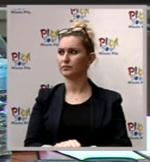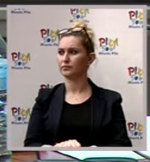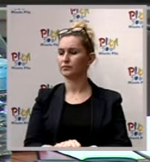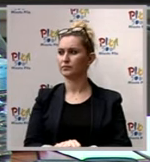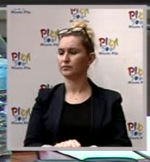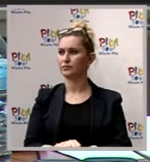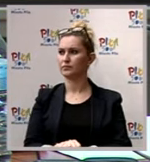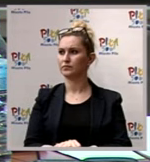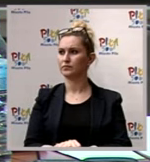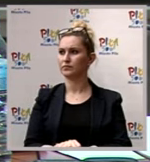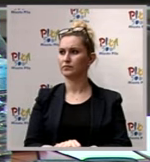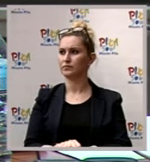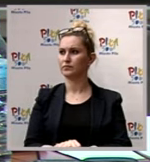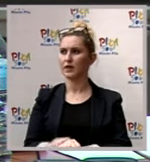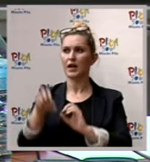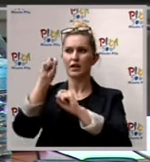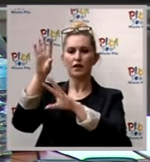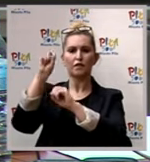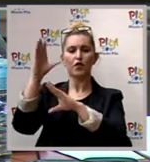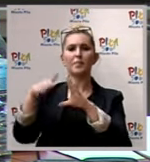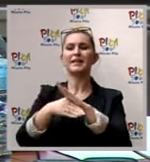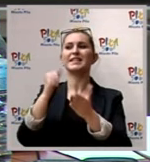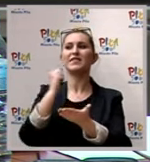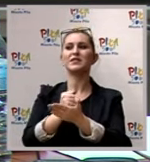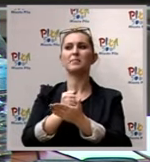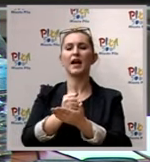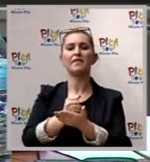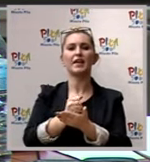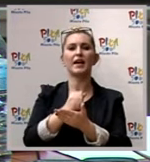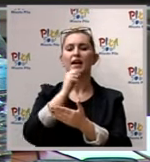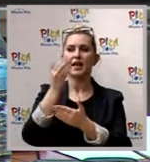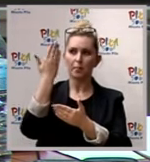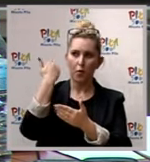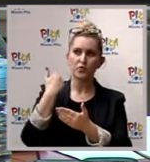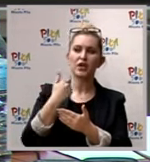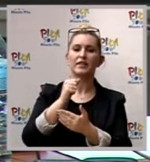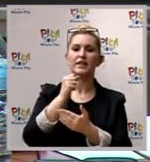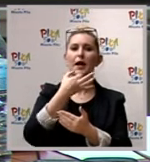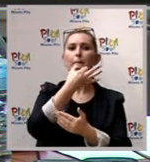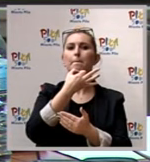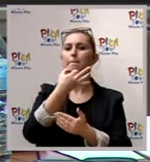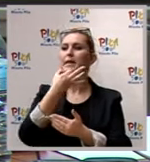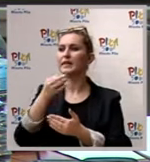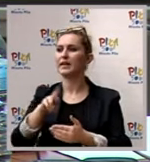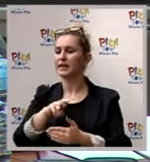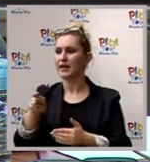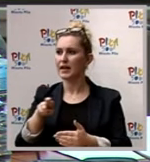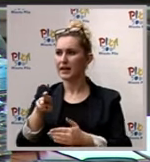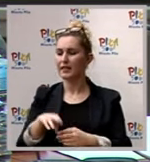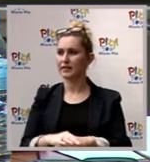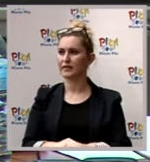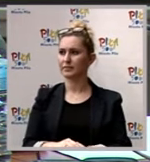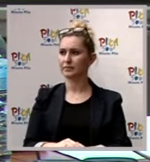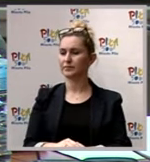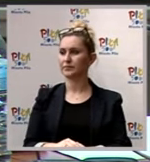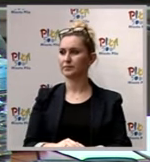dzisiejszej sesji Rady Miasta jest informacja w sprawie interpelacji i zapytań radnych. Proszę Państwa, wszystkie interpelacje, które wpłynęły